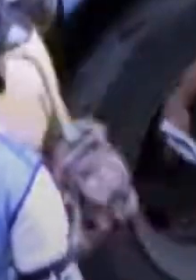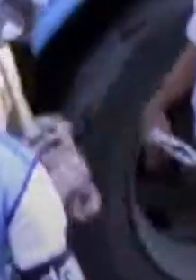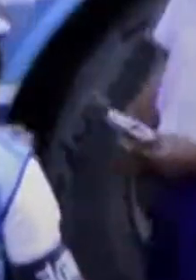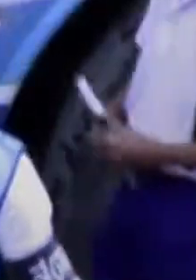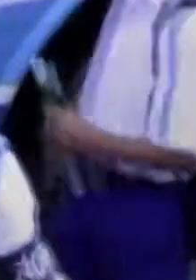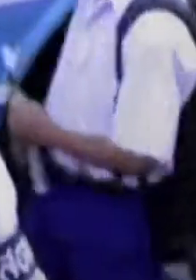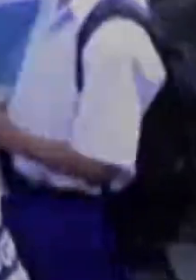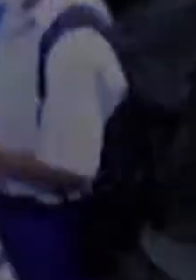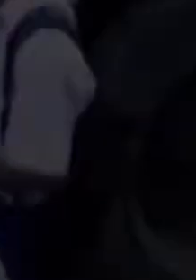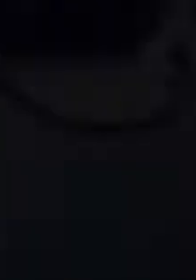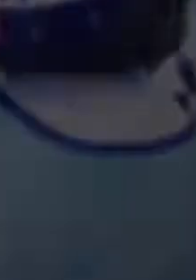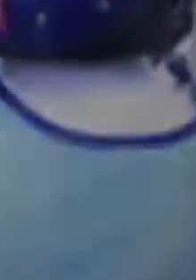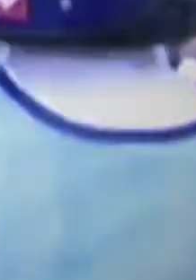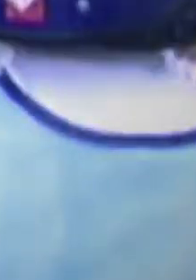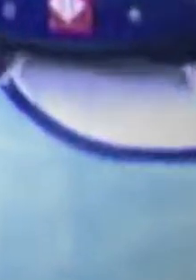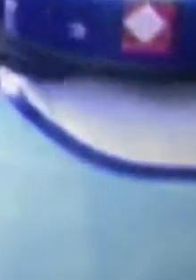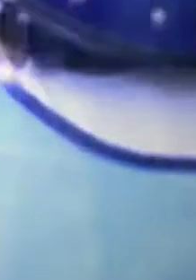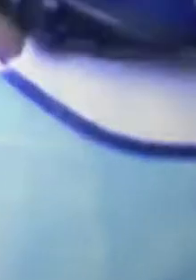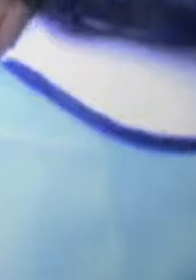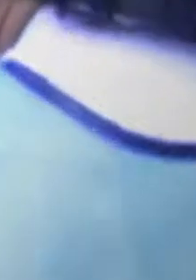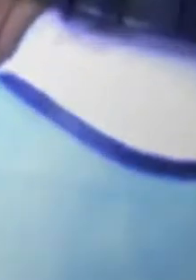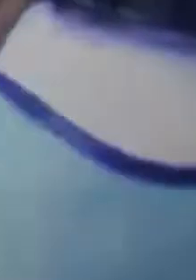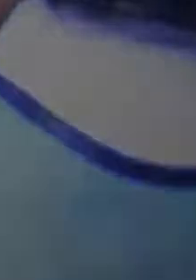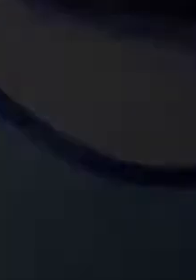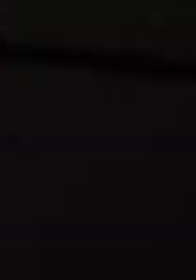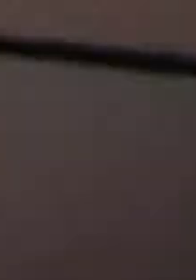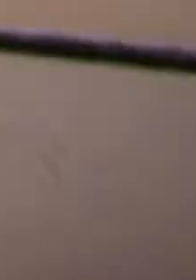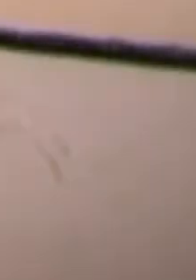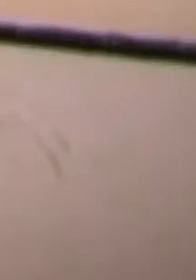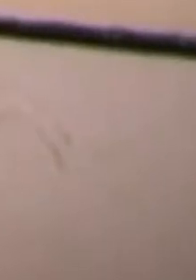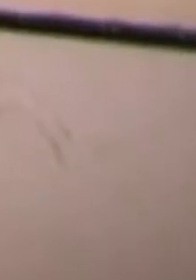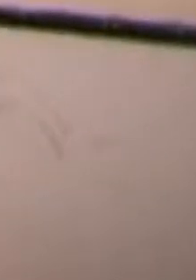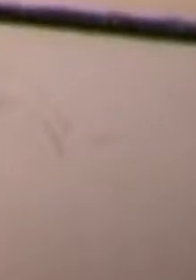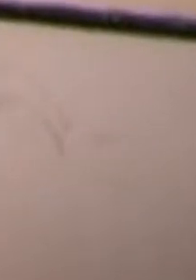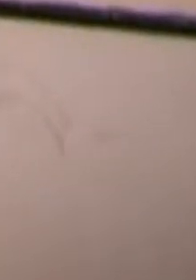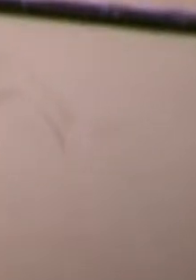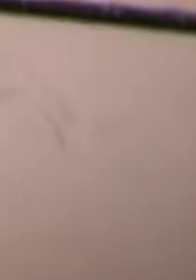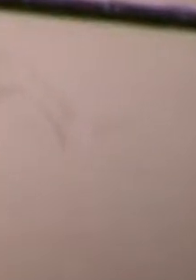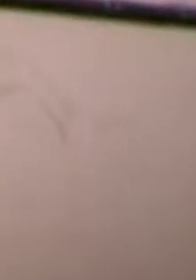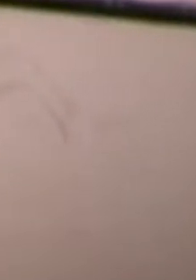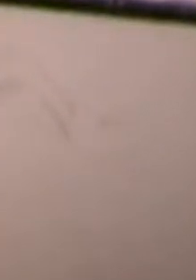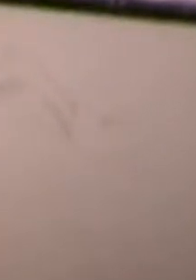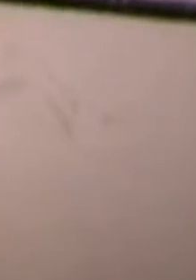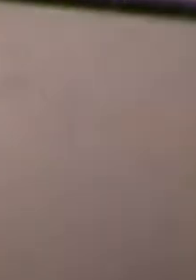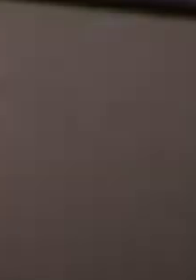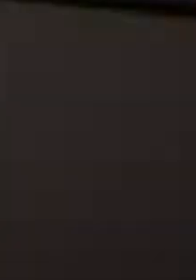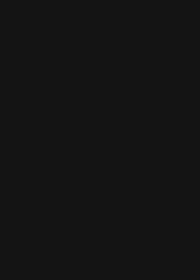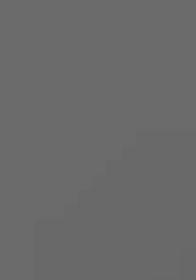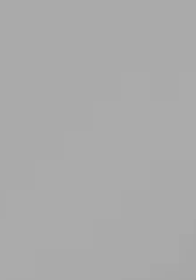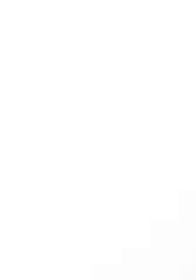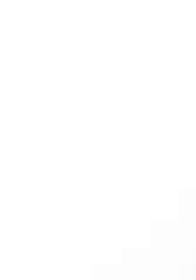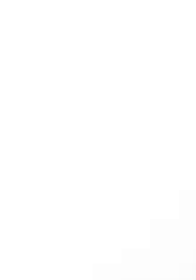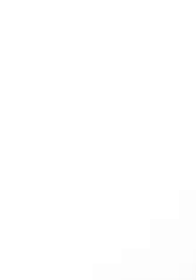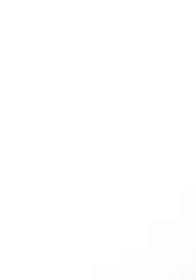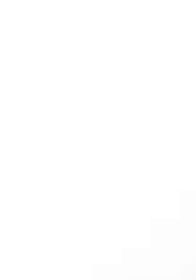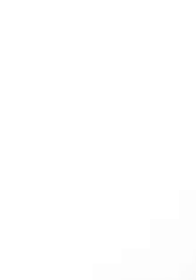ภูมิใจที่ทำให้คุณเดินทางถึงที่หมายอย่างปลอดภัยเพราะเราคือ